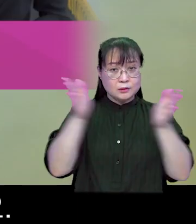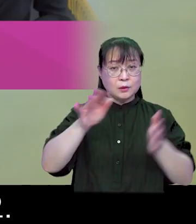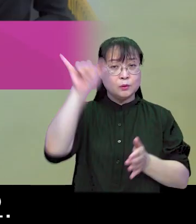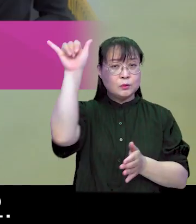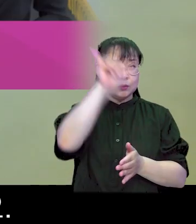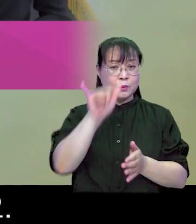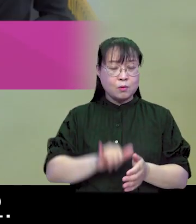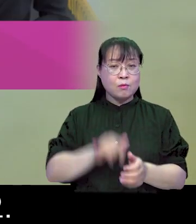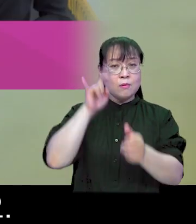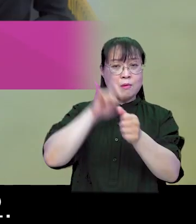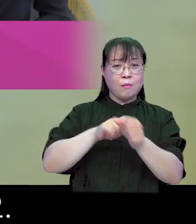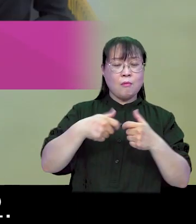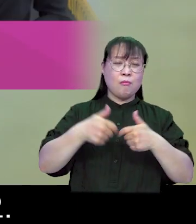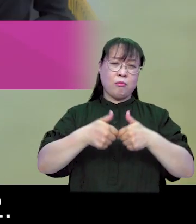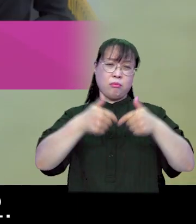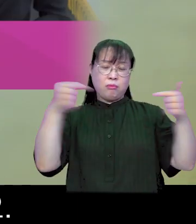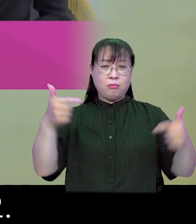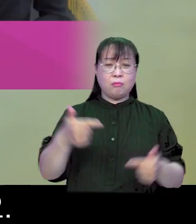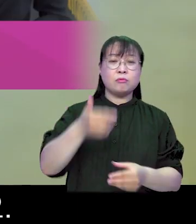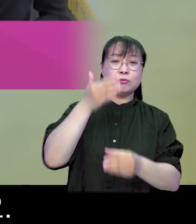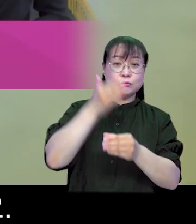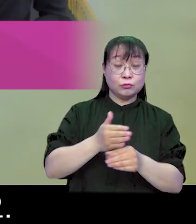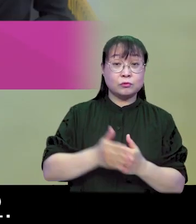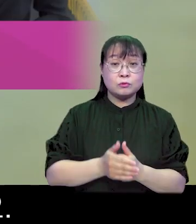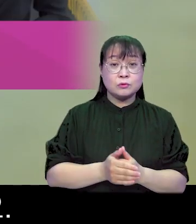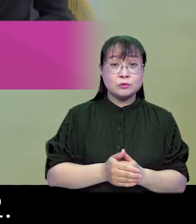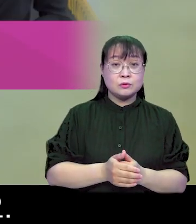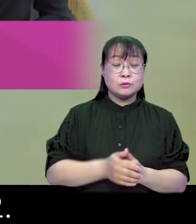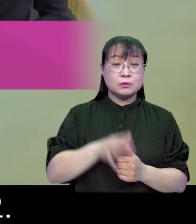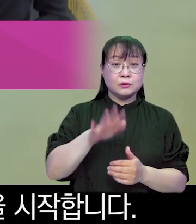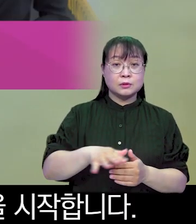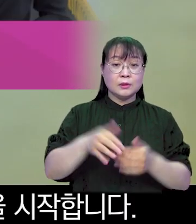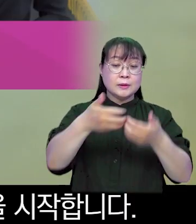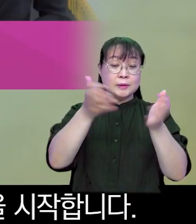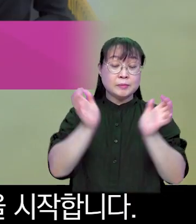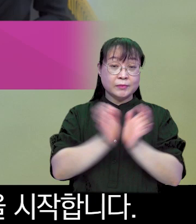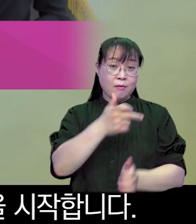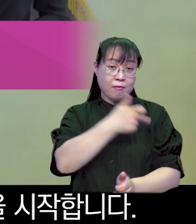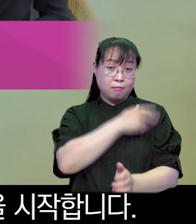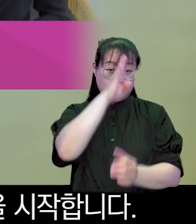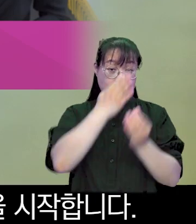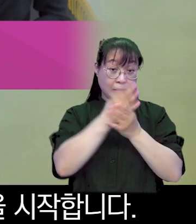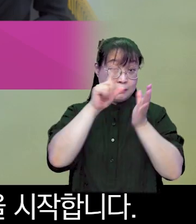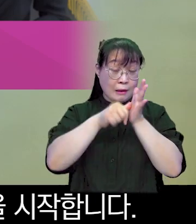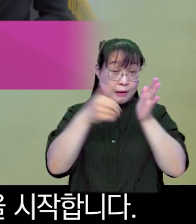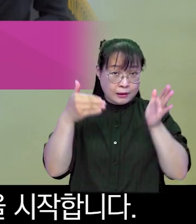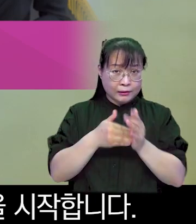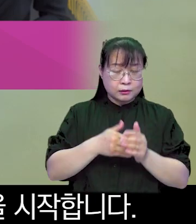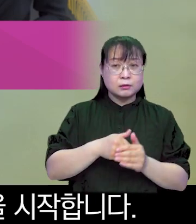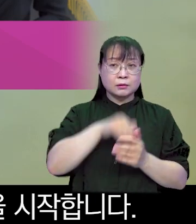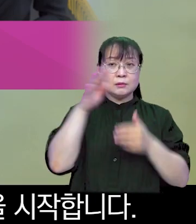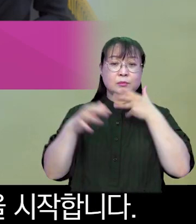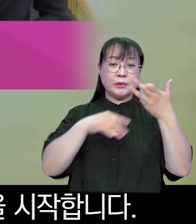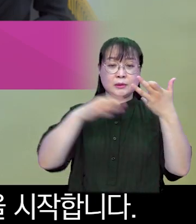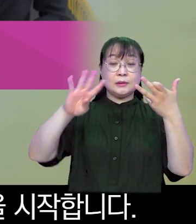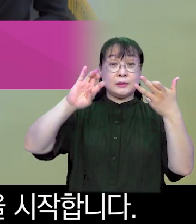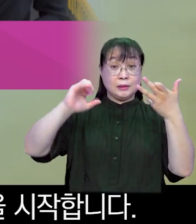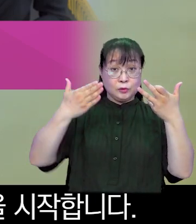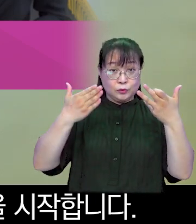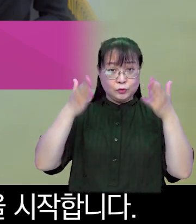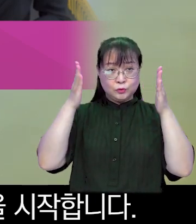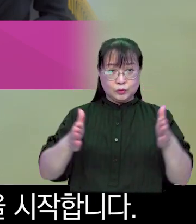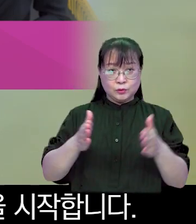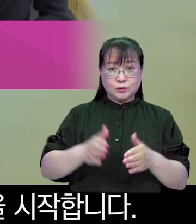휴가철이 시작되며 전국적인 감염 확산 위험은 더 커지고 있는데요. 이에 집단 면역 형성을 위해 전국적으로